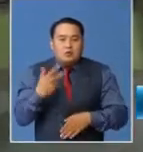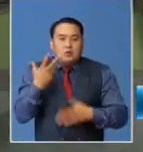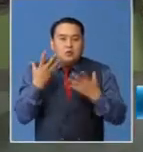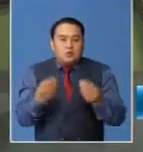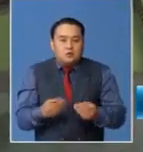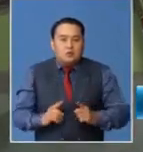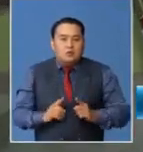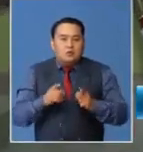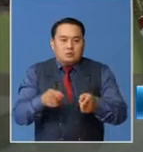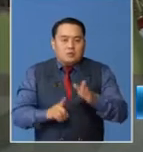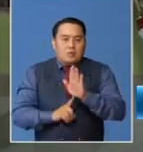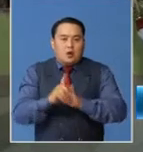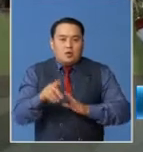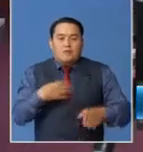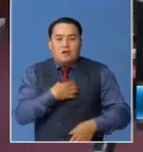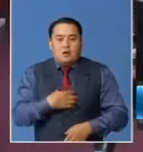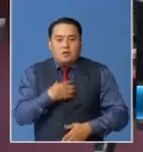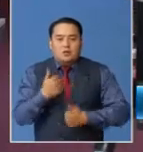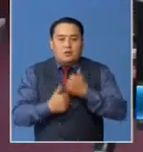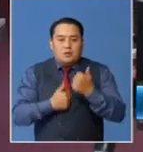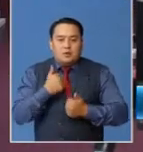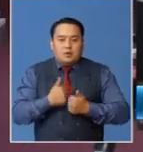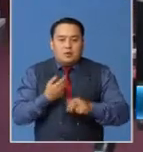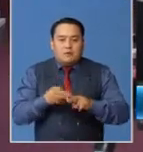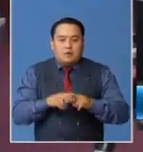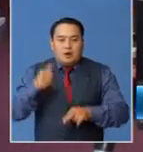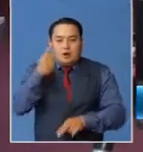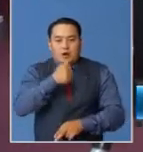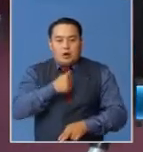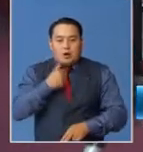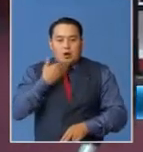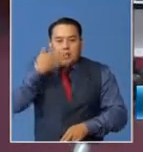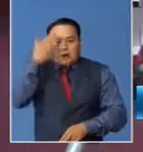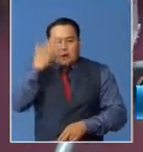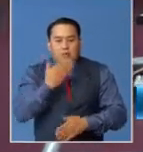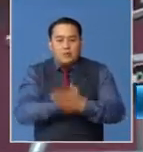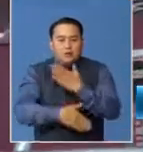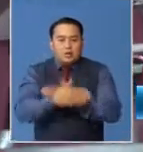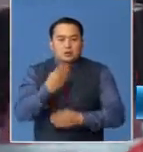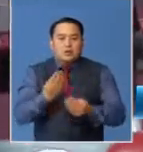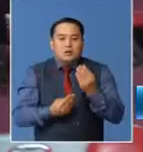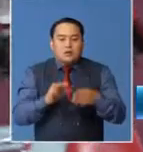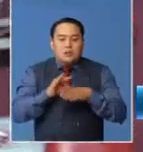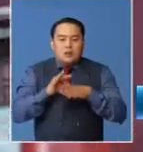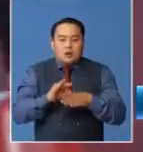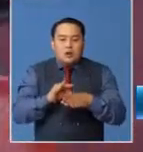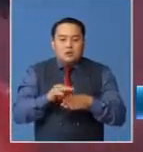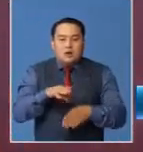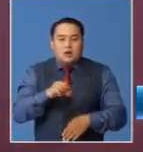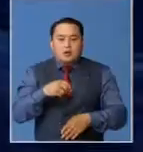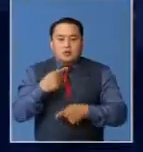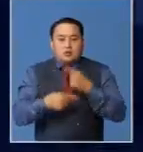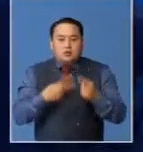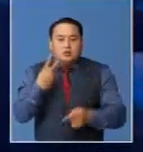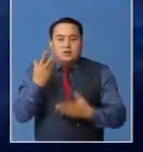она уже начала подготовку к важным и престижным стартам этого года – летним паралимпийским азиатским играм, которые пройдут в Джакарте через две